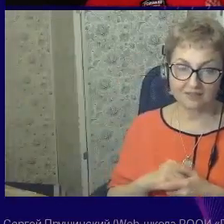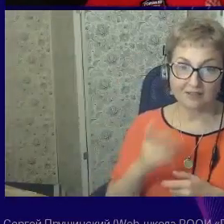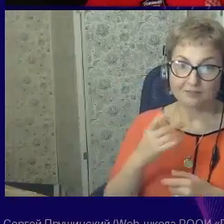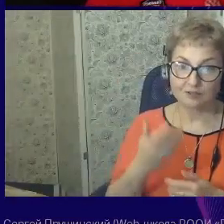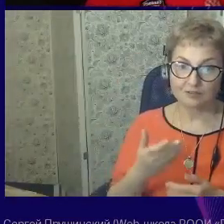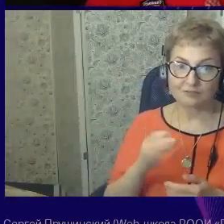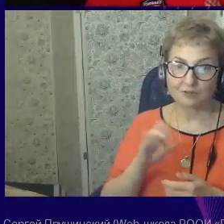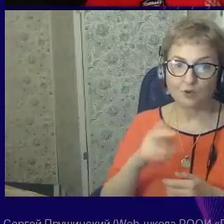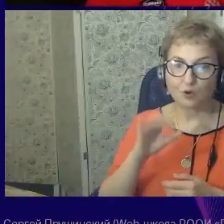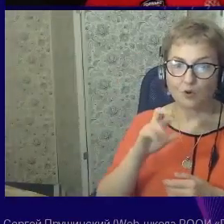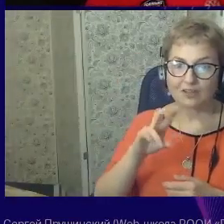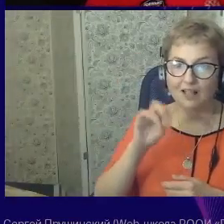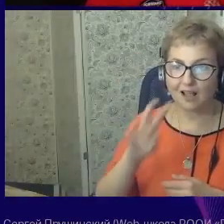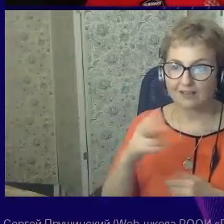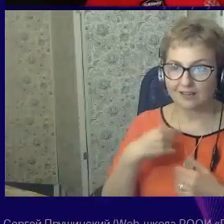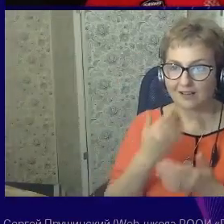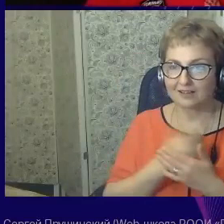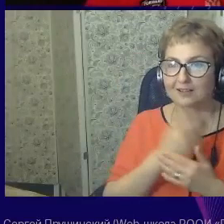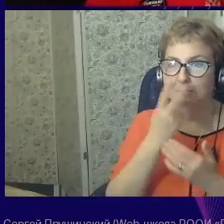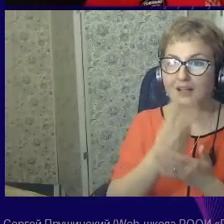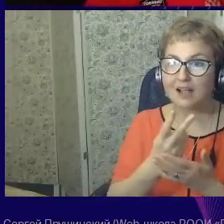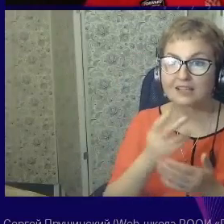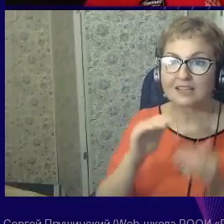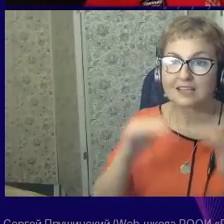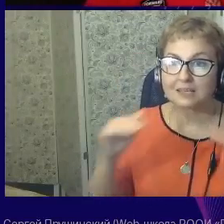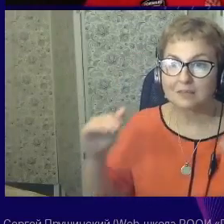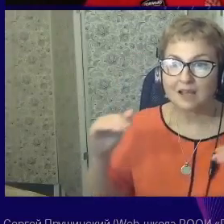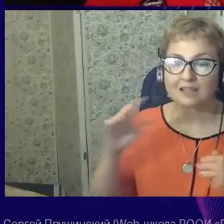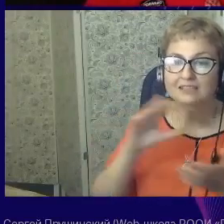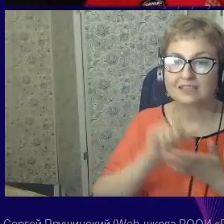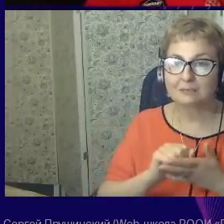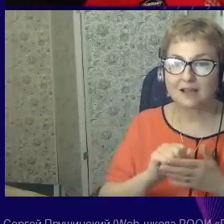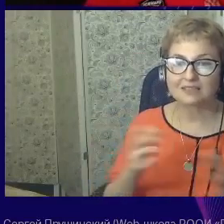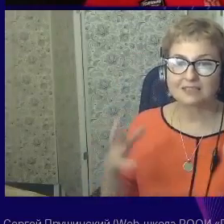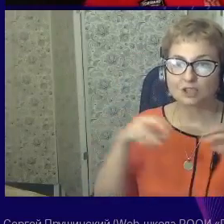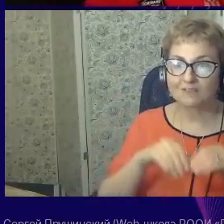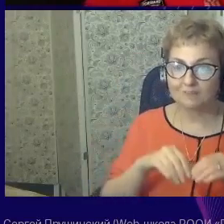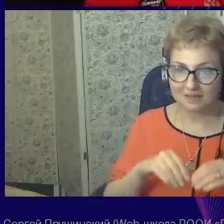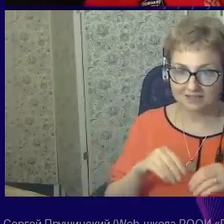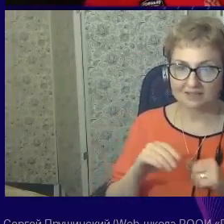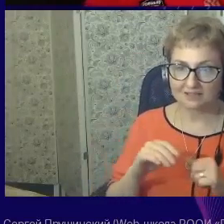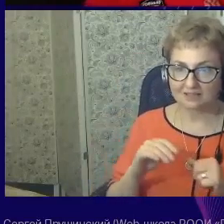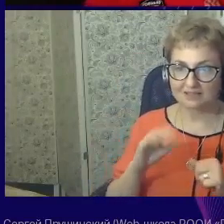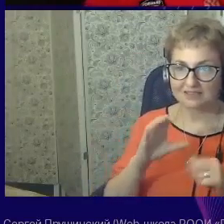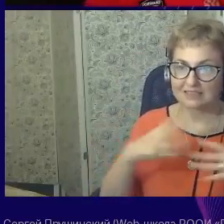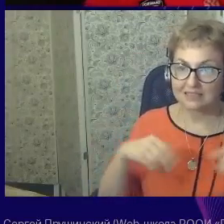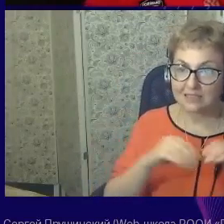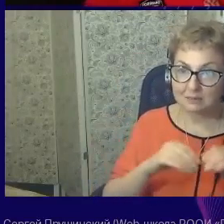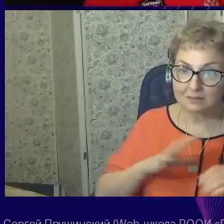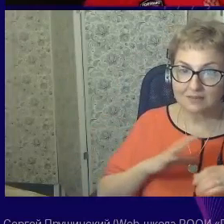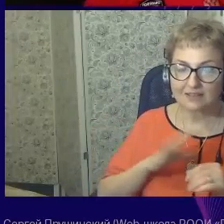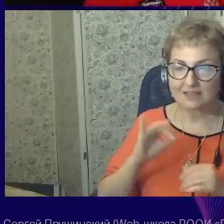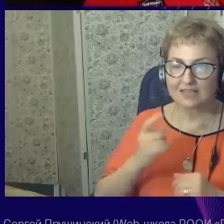Ну вот онлайн-занятия просто хотела показать, что ребята занимаются и совместно семьями,